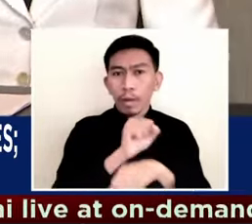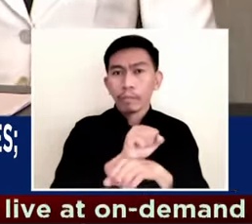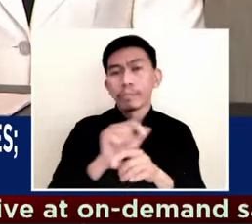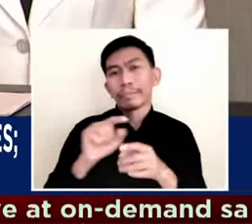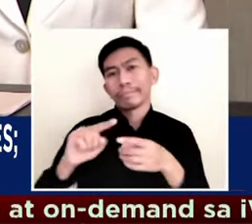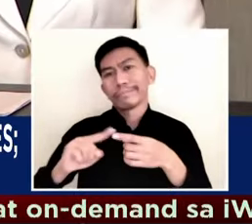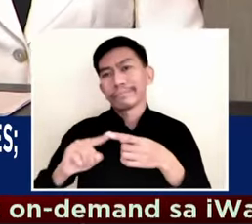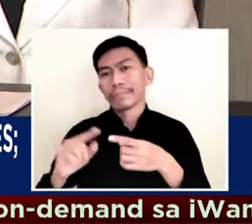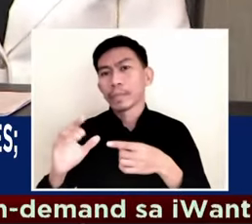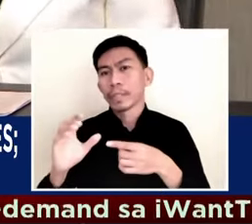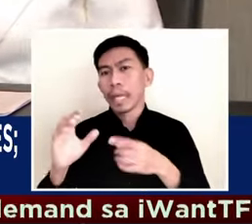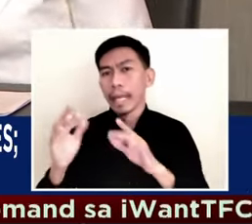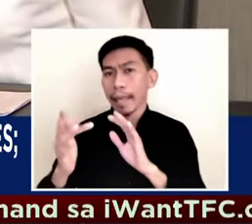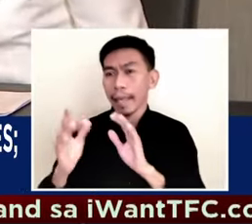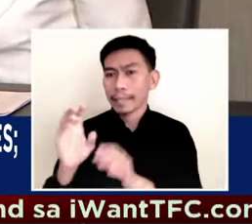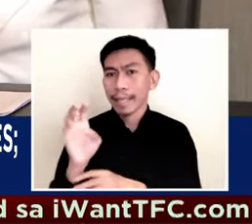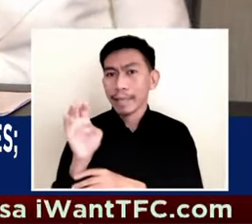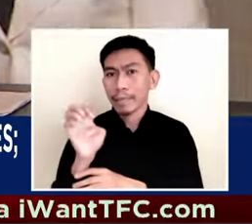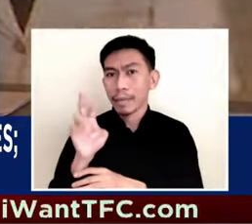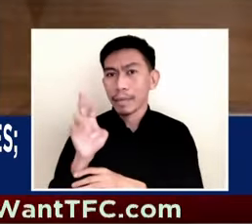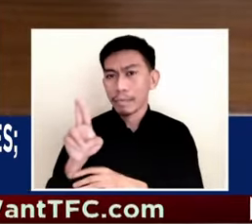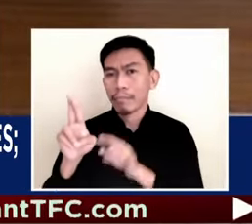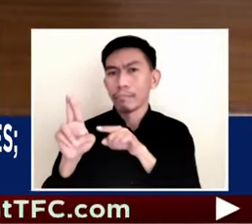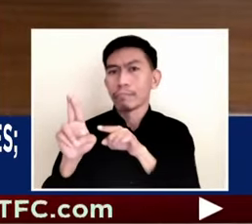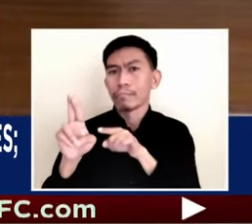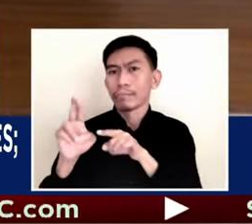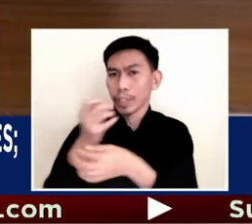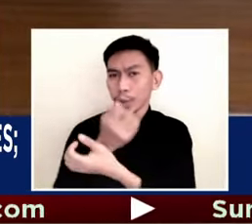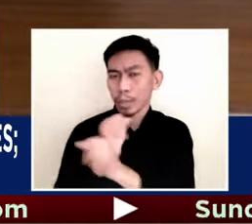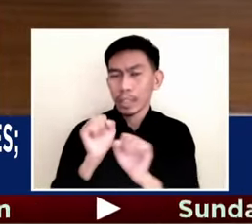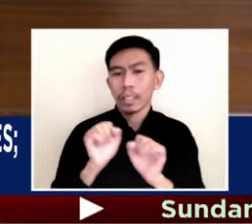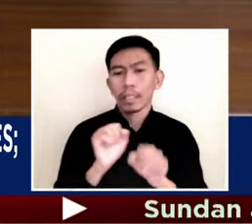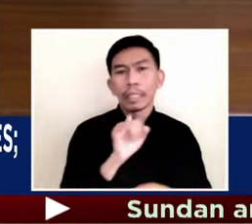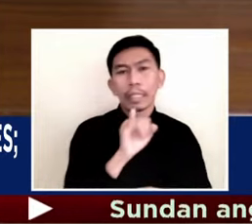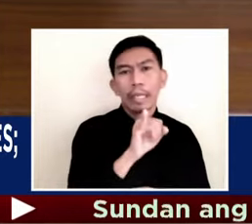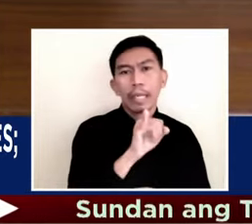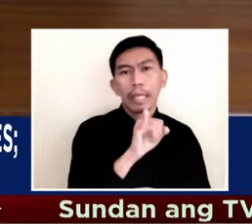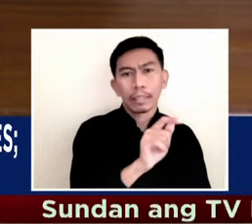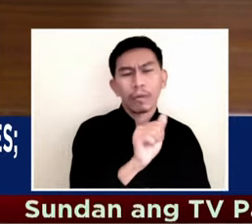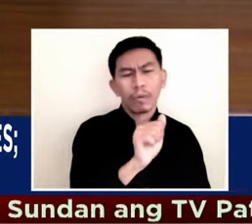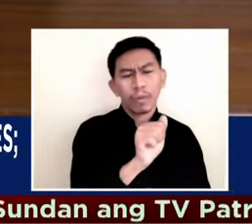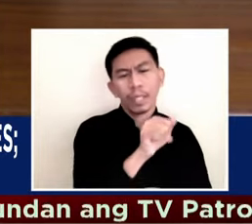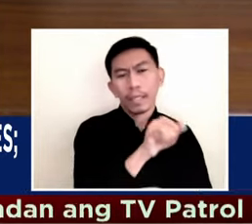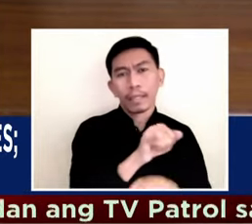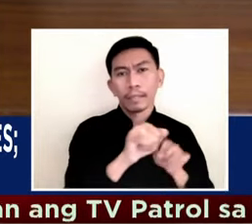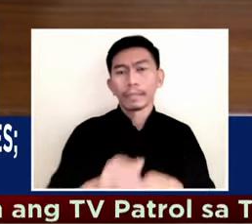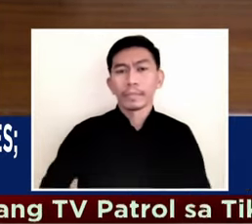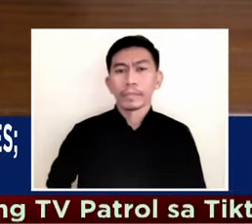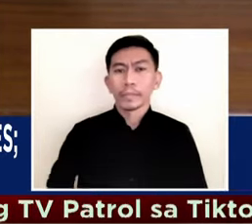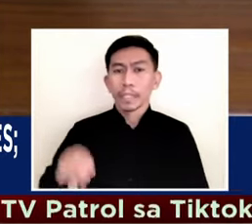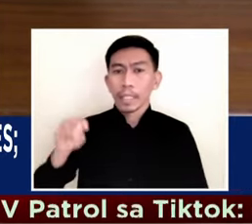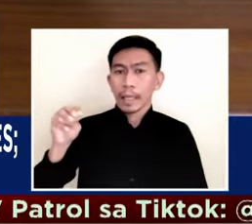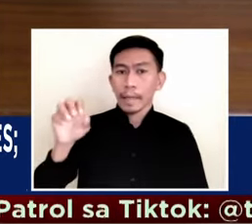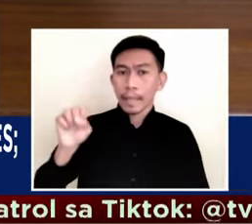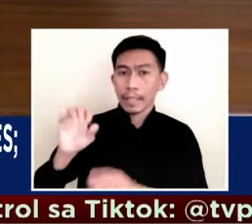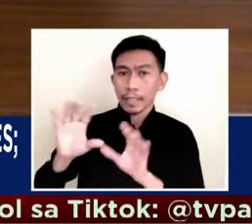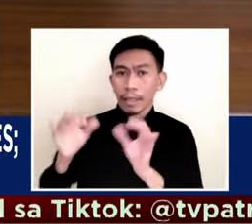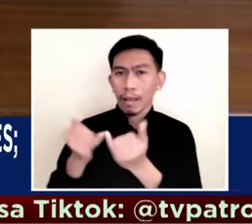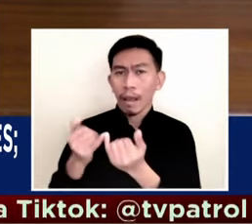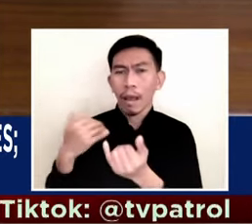intelligence na patok na mga programa ngayon. Microsoft is going to deploy a co-pilot chat box